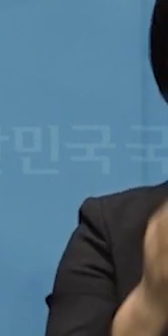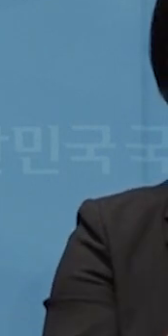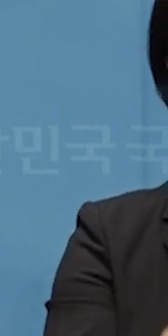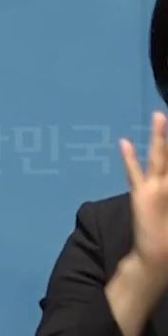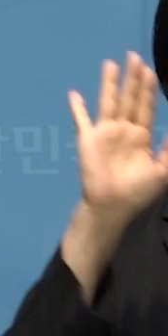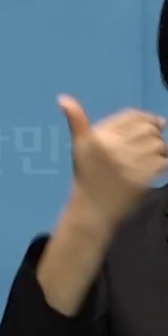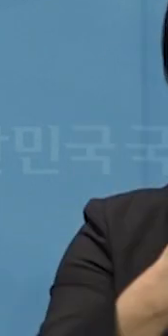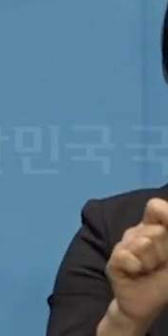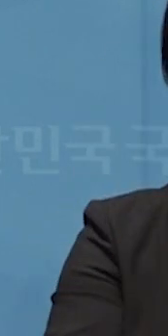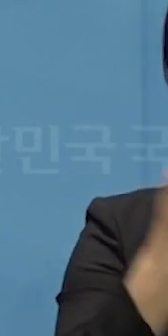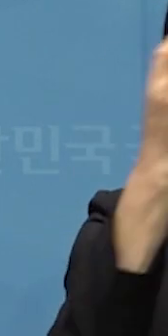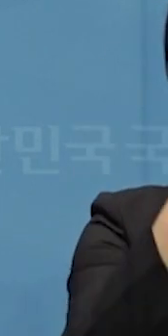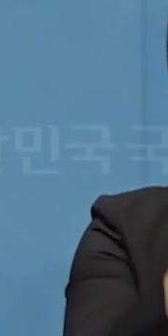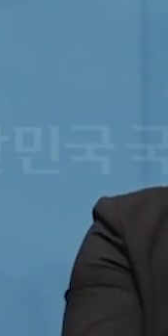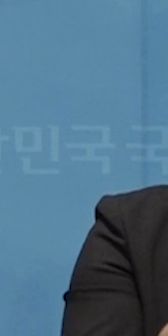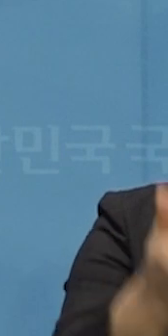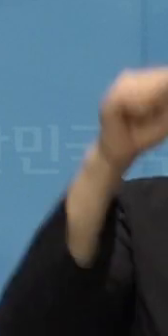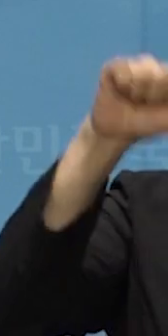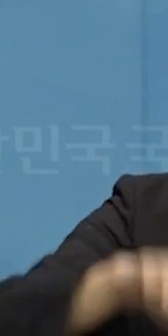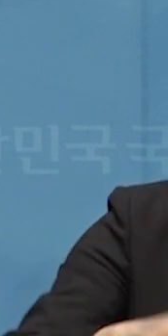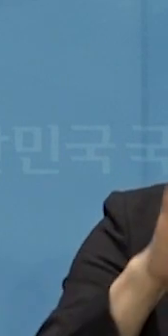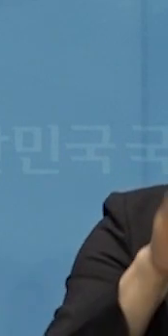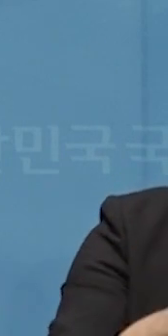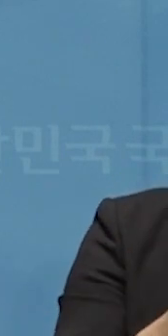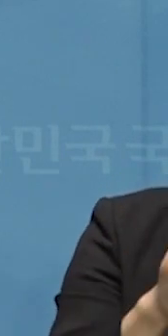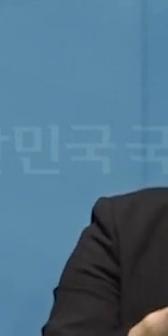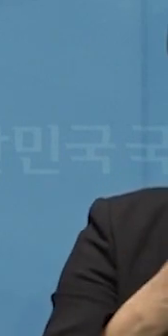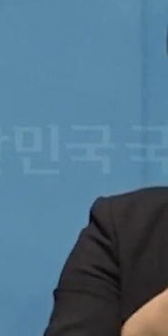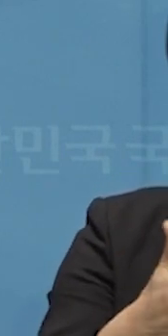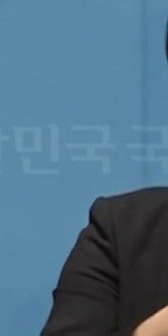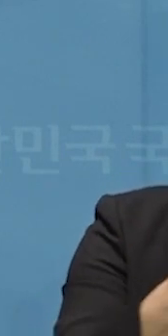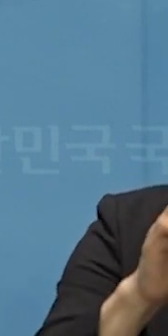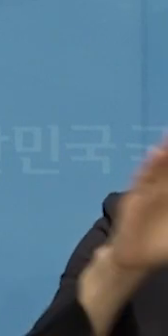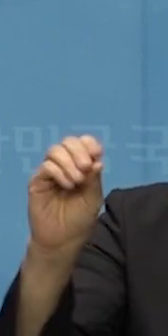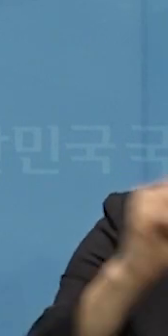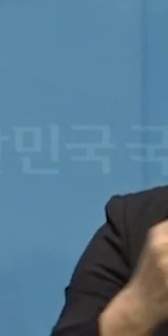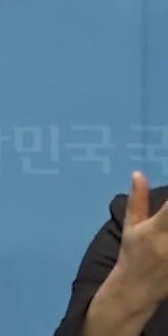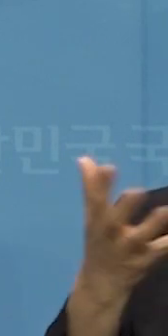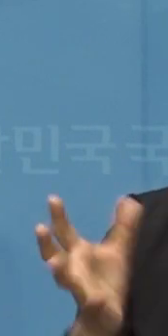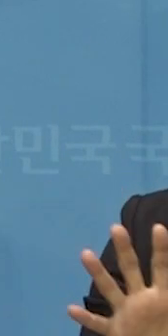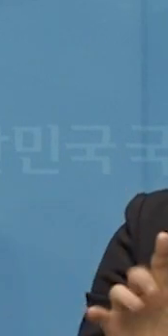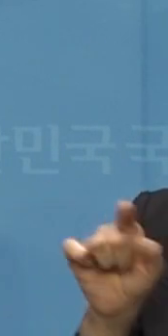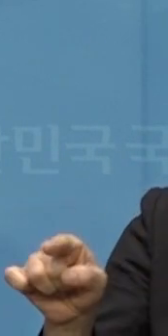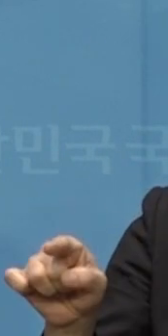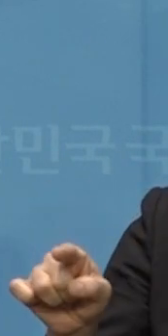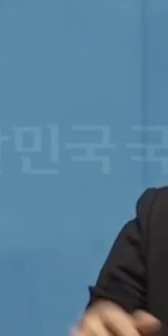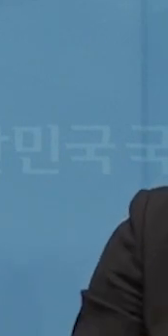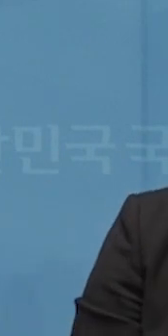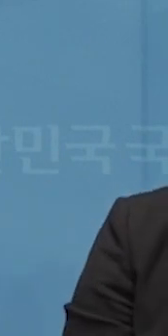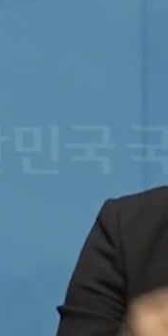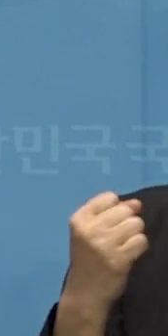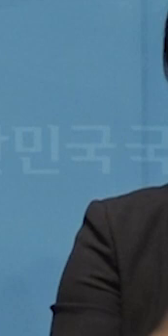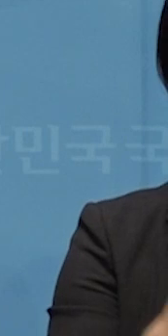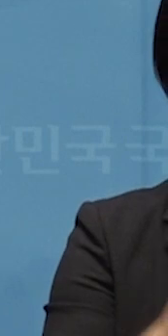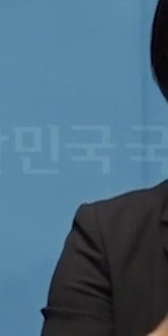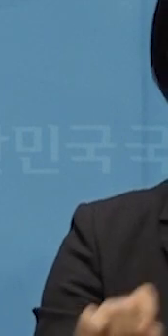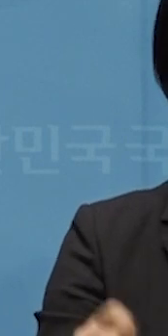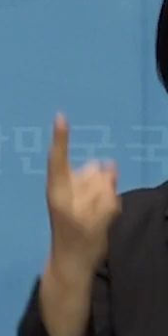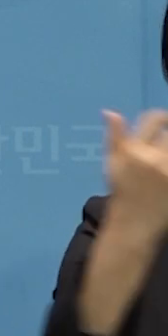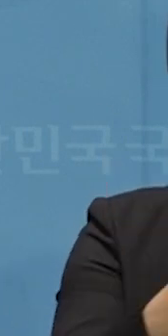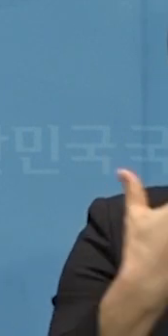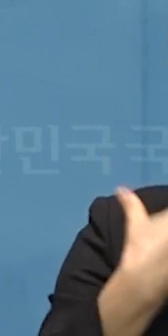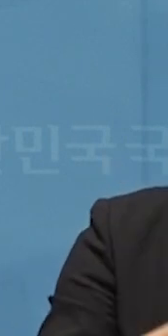최근 특검법 표결 과정에서 본장을 빠져나가는 우리 당의 의원들을 보면서 안타까움과 동시에